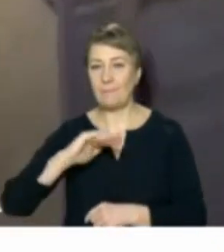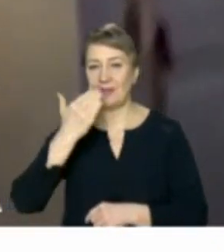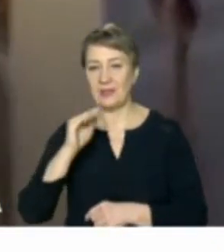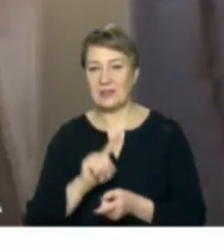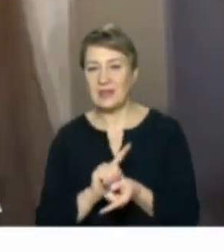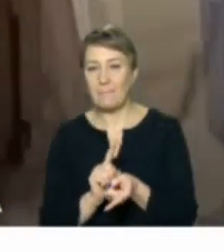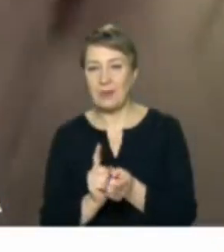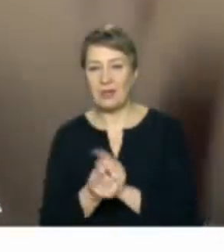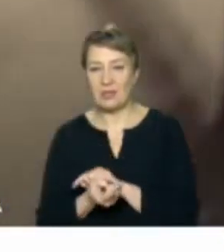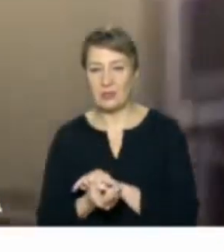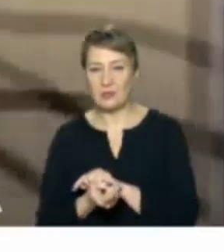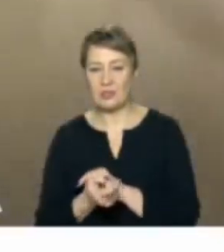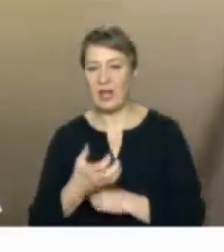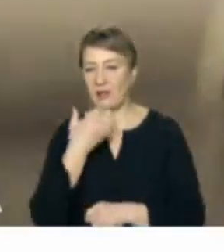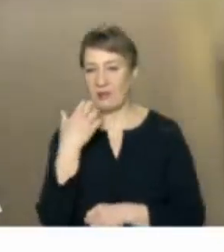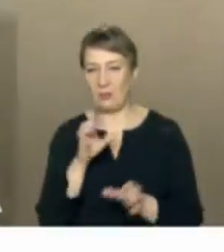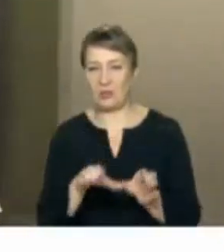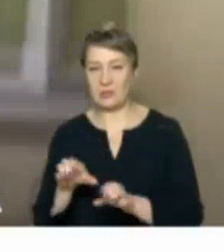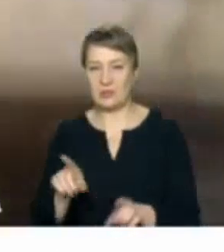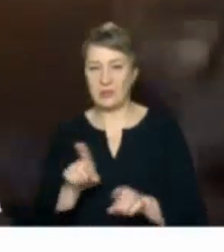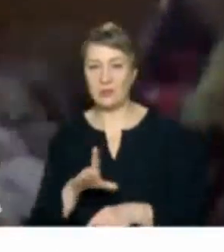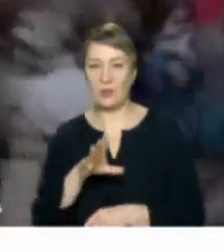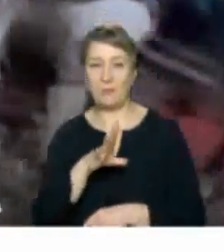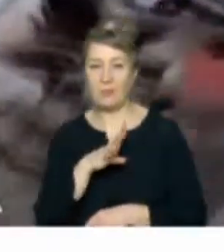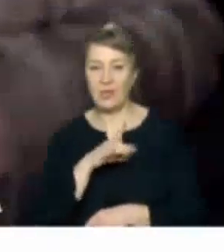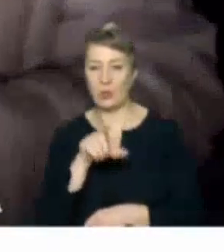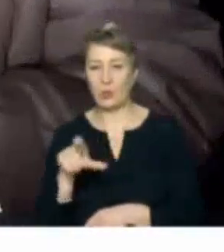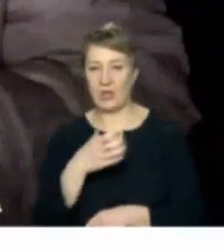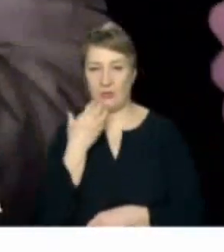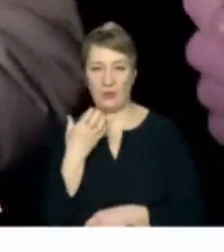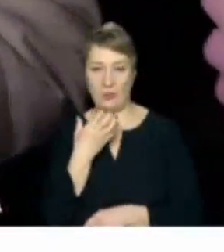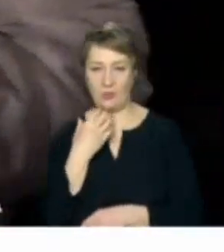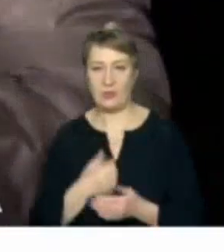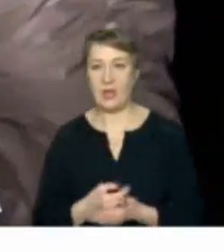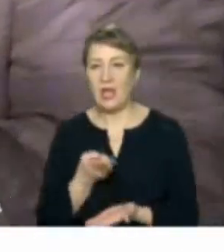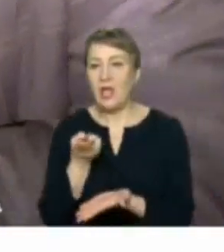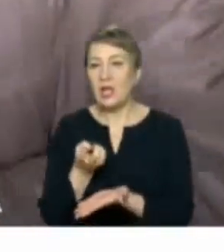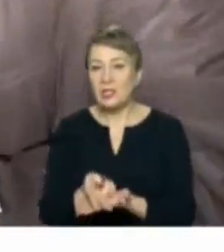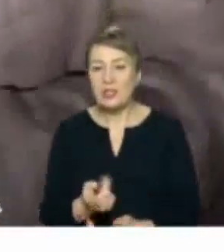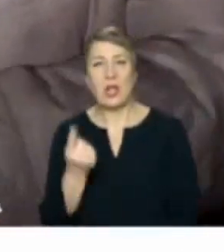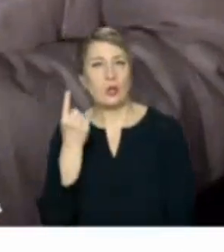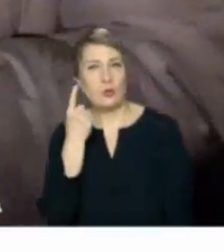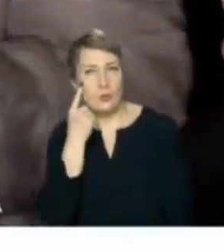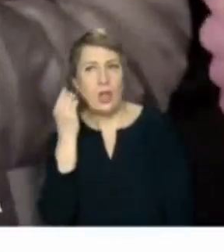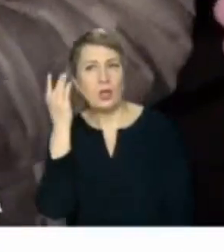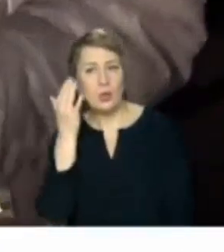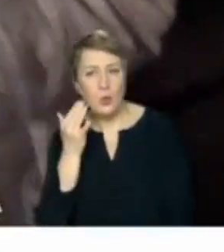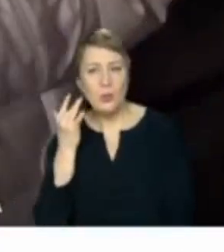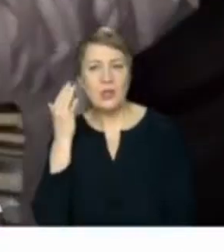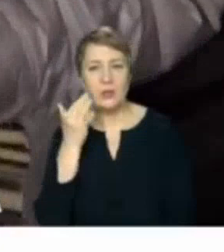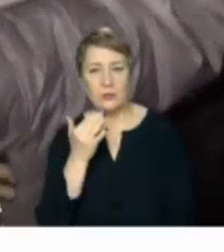на теплоснабжение, чтобы у людей в других подъездах было тепло. Лежала и думала. И